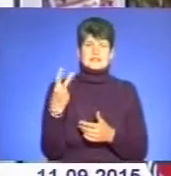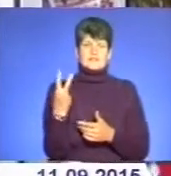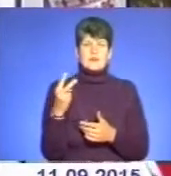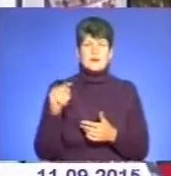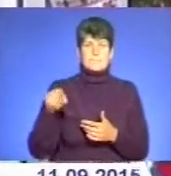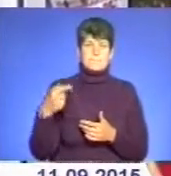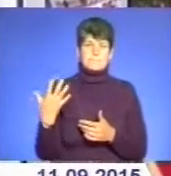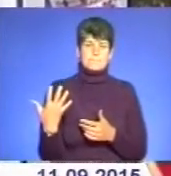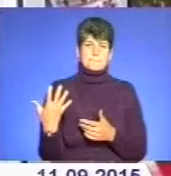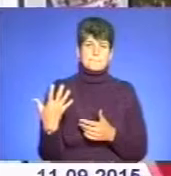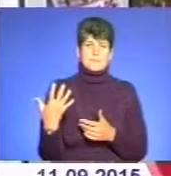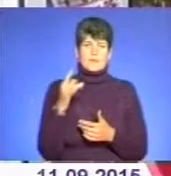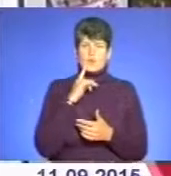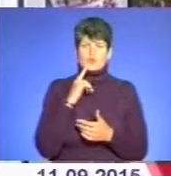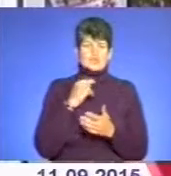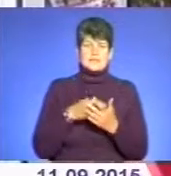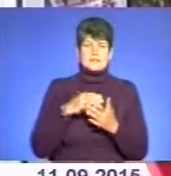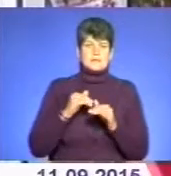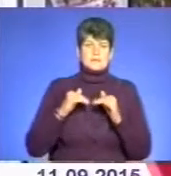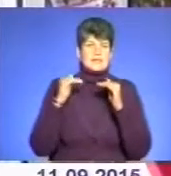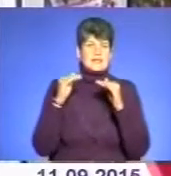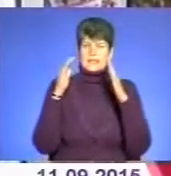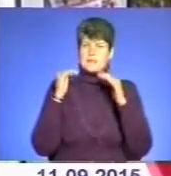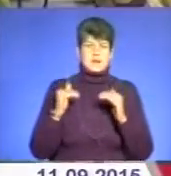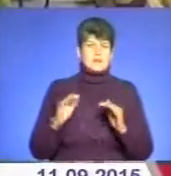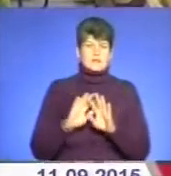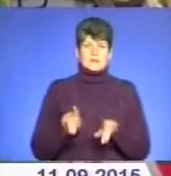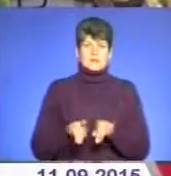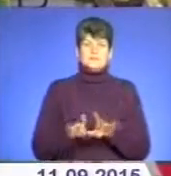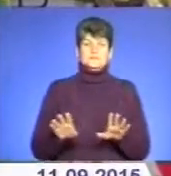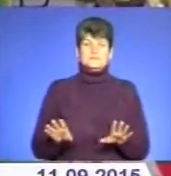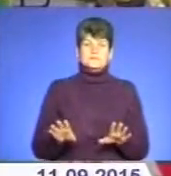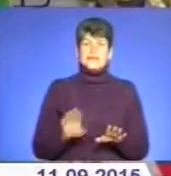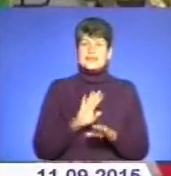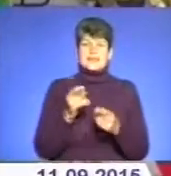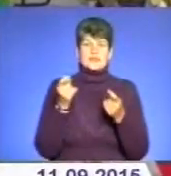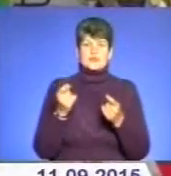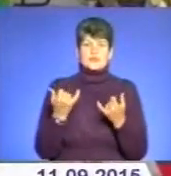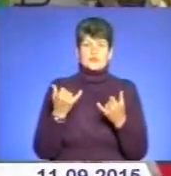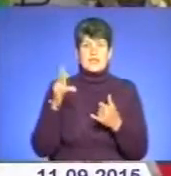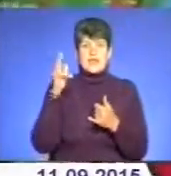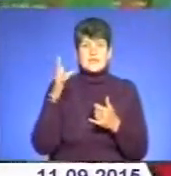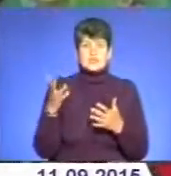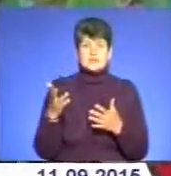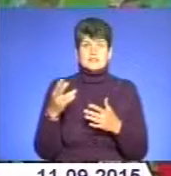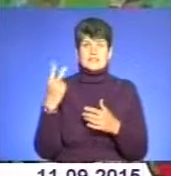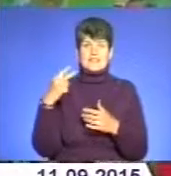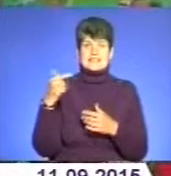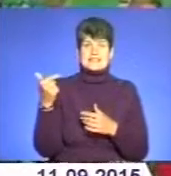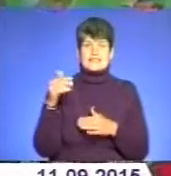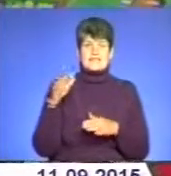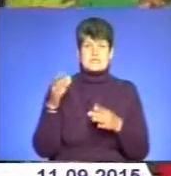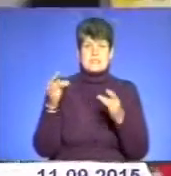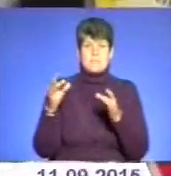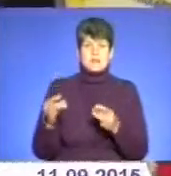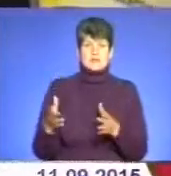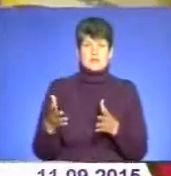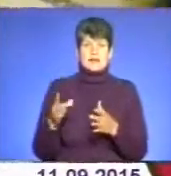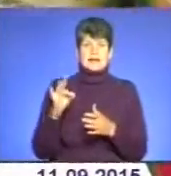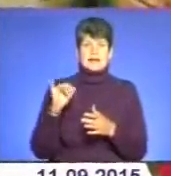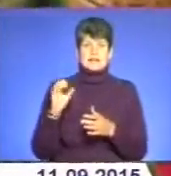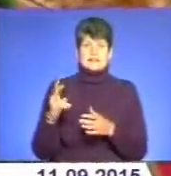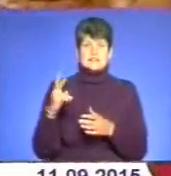підвищувалась ще поки що? Поки що ні. І не падала? І не падала. Недешева нині гречка – по 20 гривень за пачку, рис –